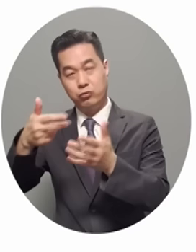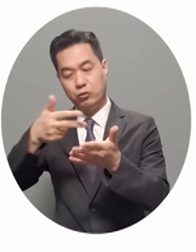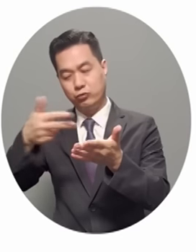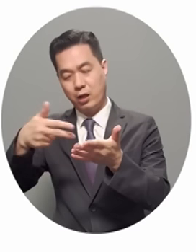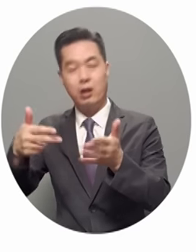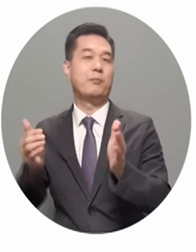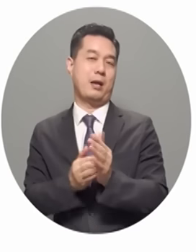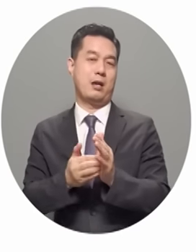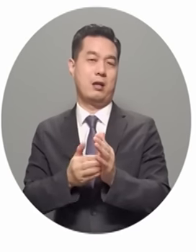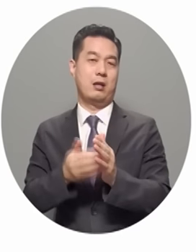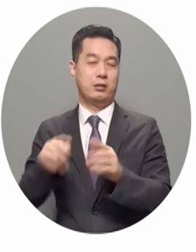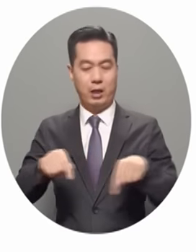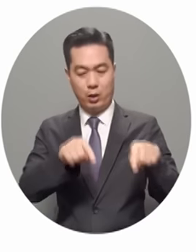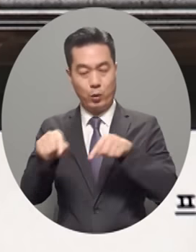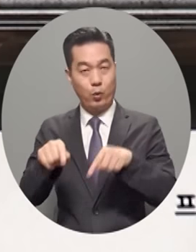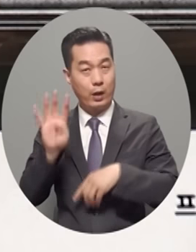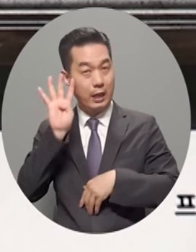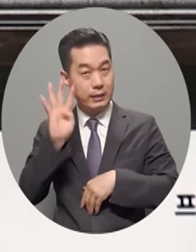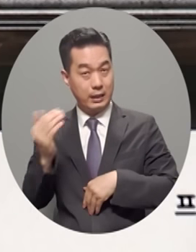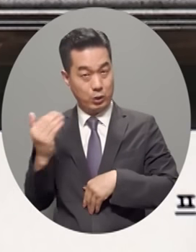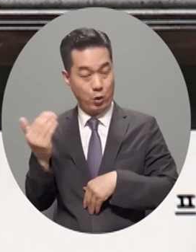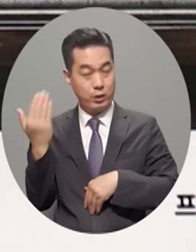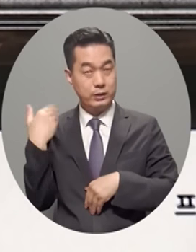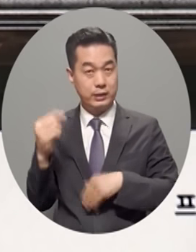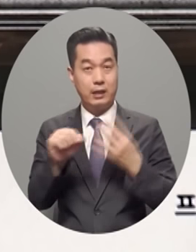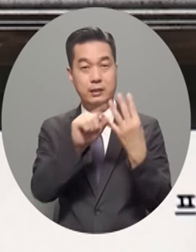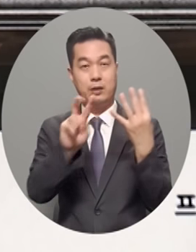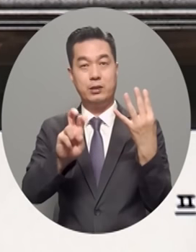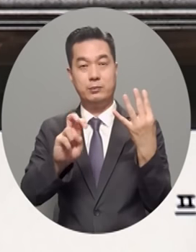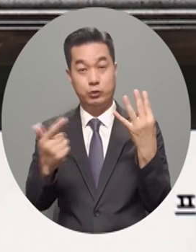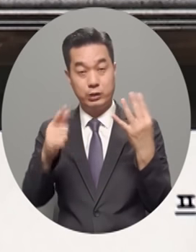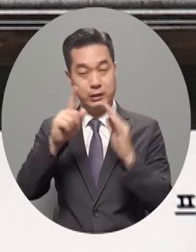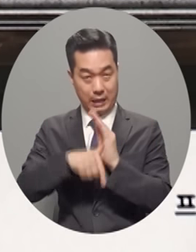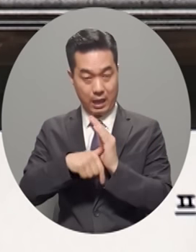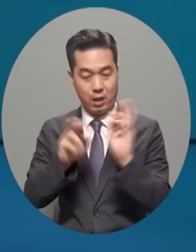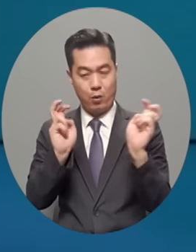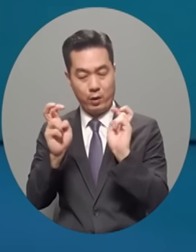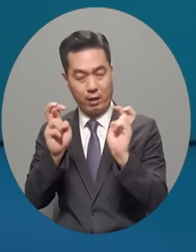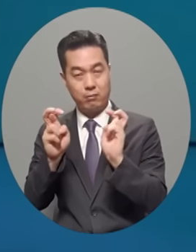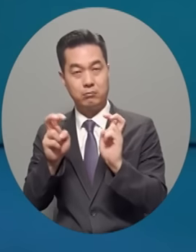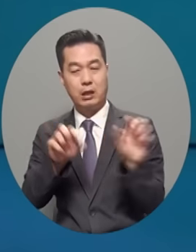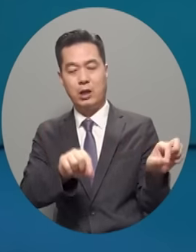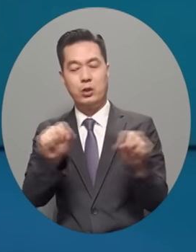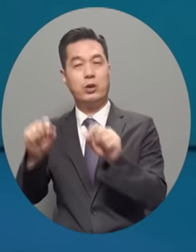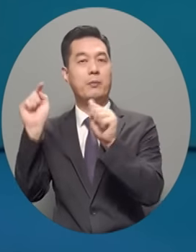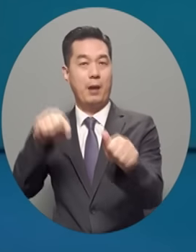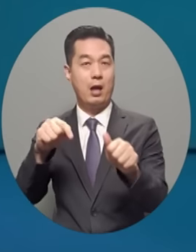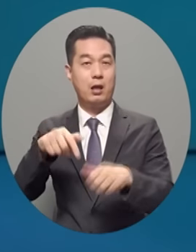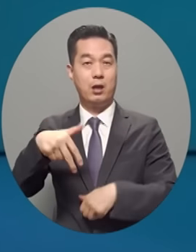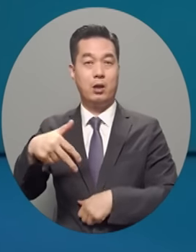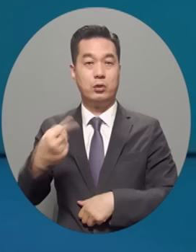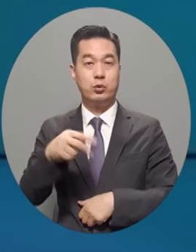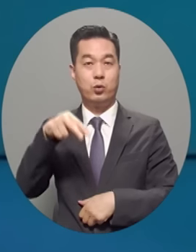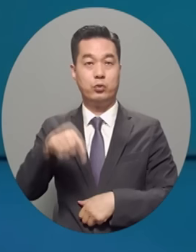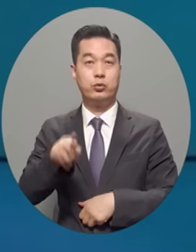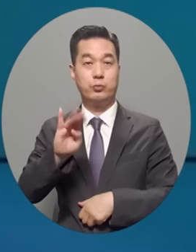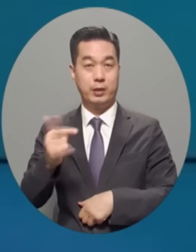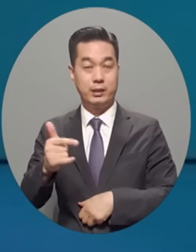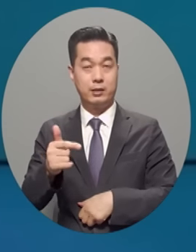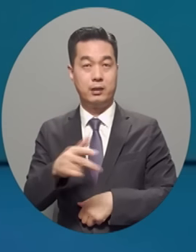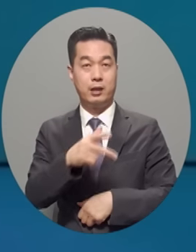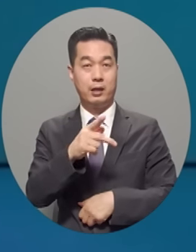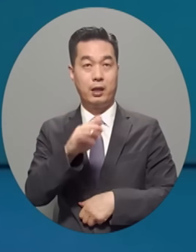녹화를 나흘 앞둔 지난달 26일 사측이 연기를 지시했습니다 조수빈 전 KBS 아나운서를